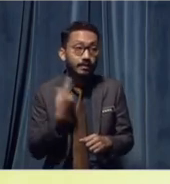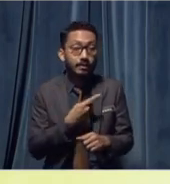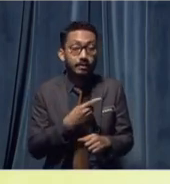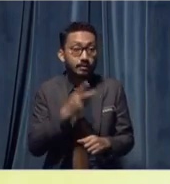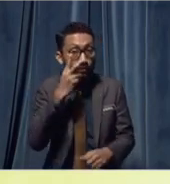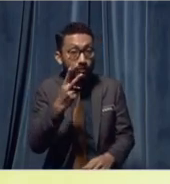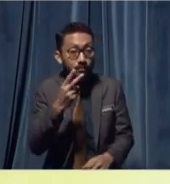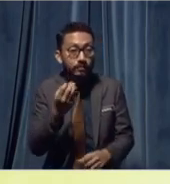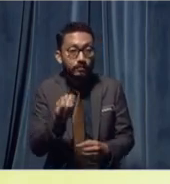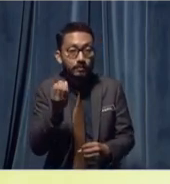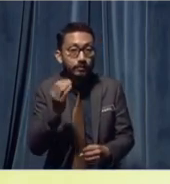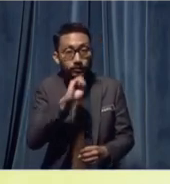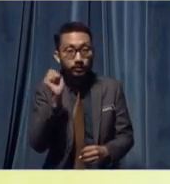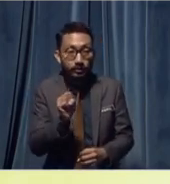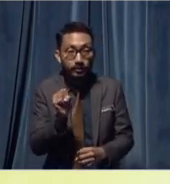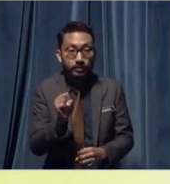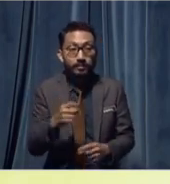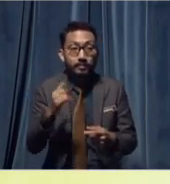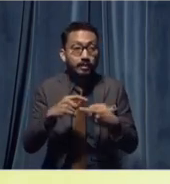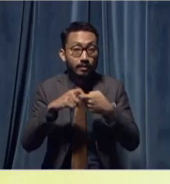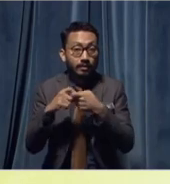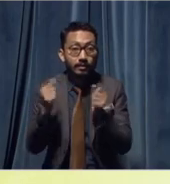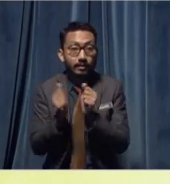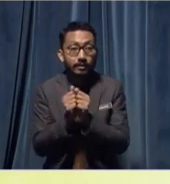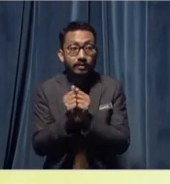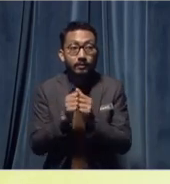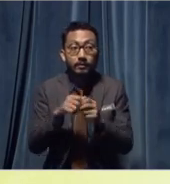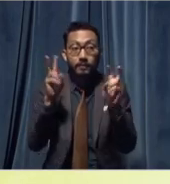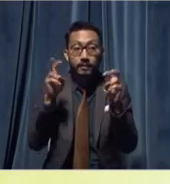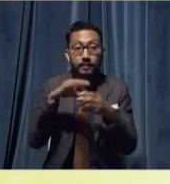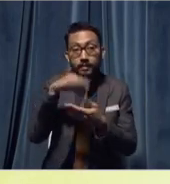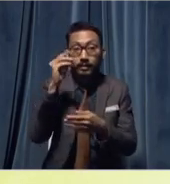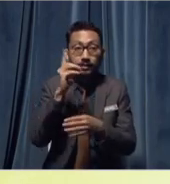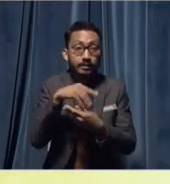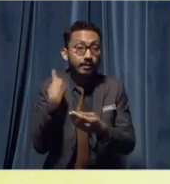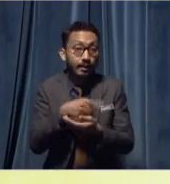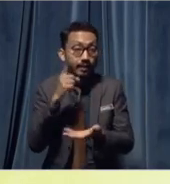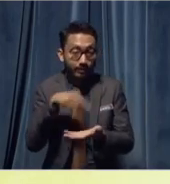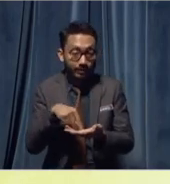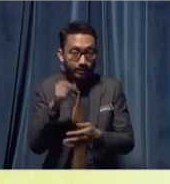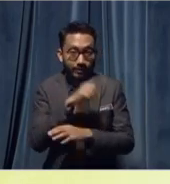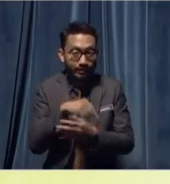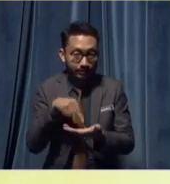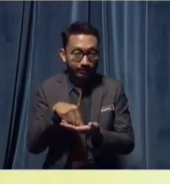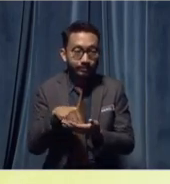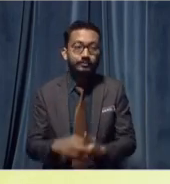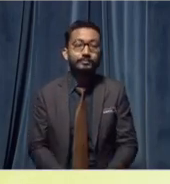kita jawab beberapa soalan yang berkaitan dengan topik pembelajaran kita pada hari